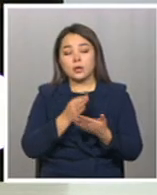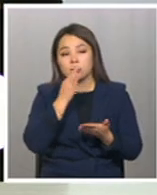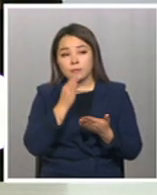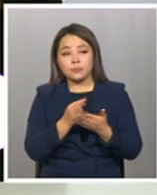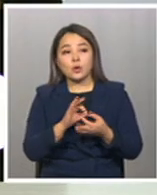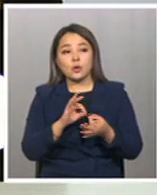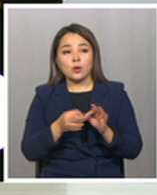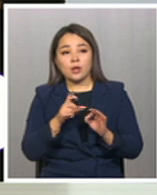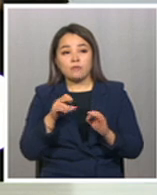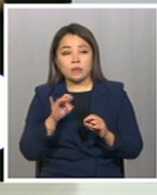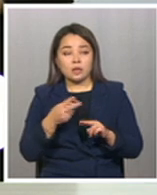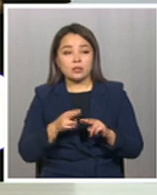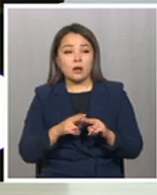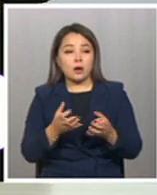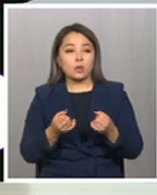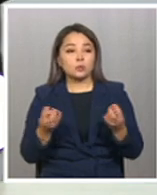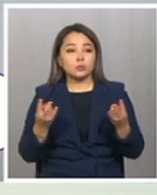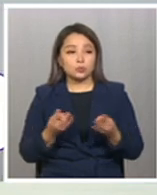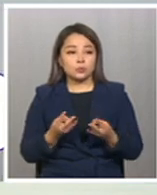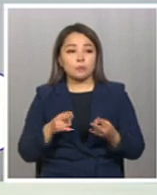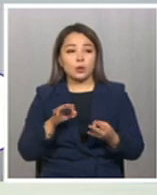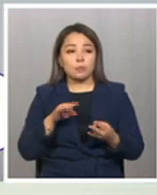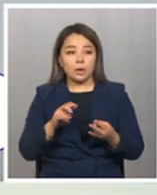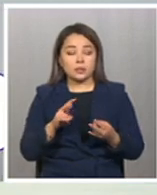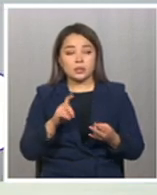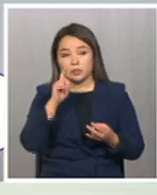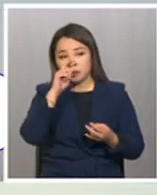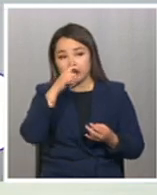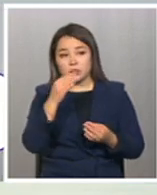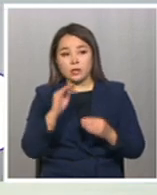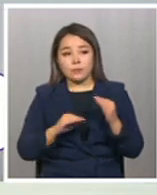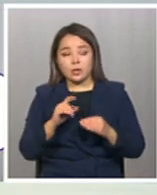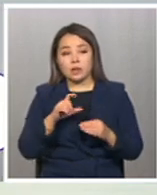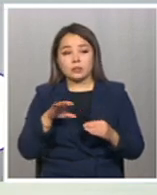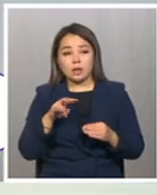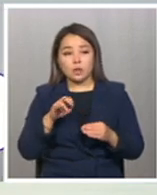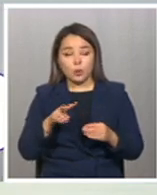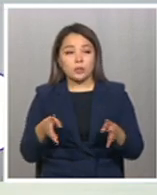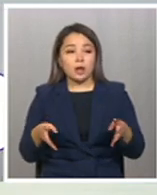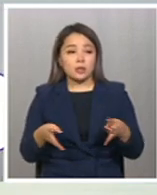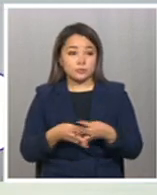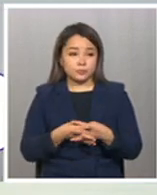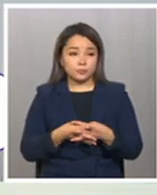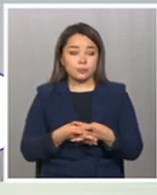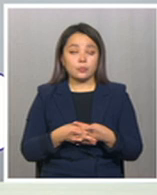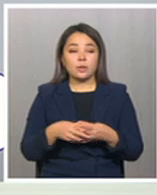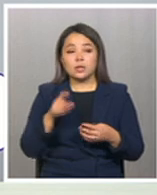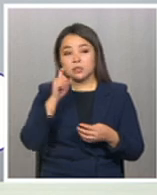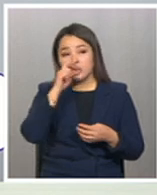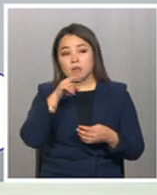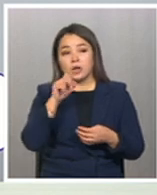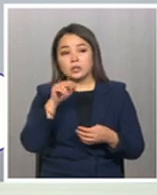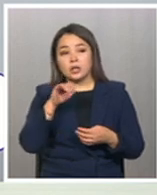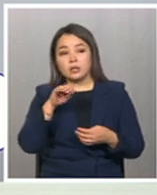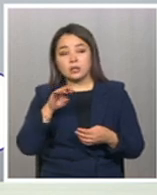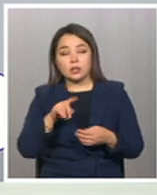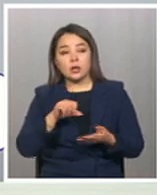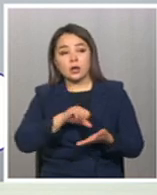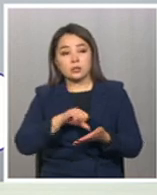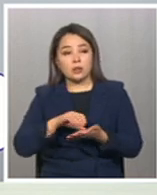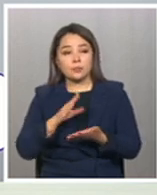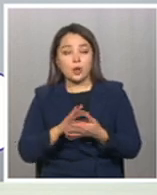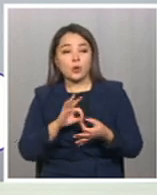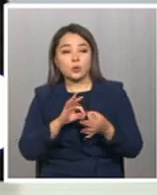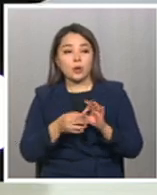Күрделі эфирлерді алу үшін пропан қышқылына этанолды әрекеттесіп, қышқыл катализаторы қатысында